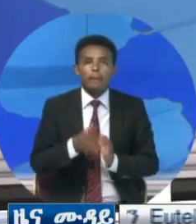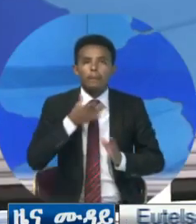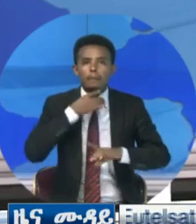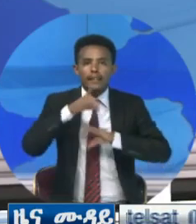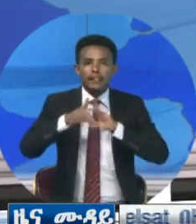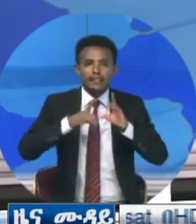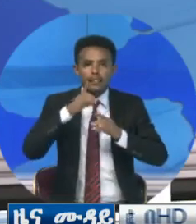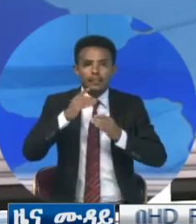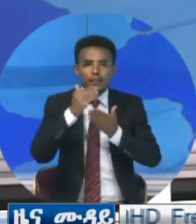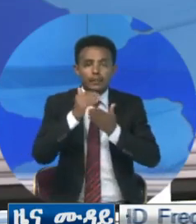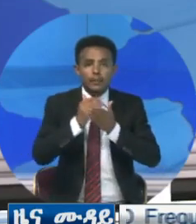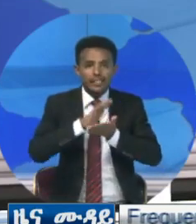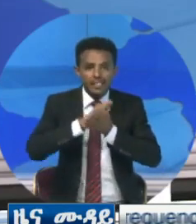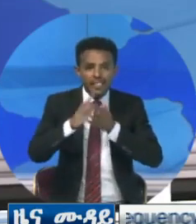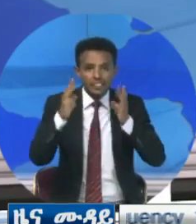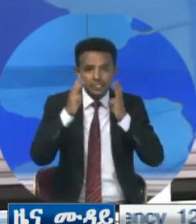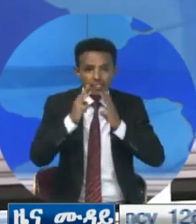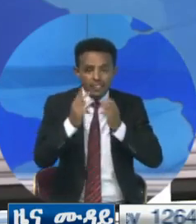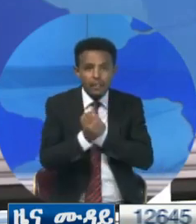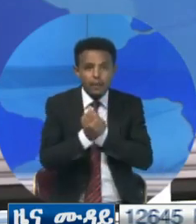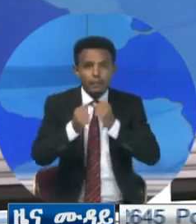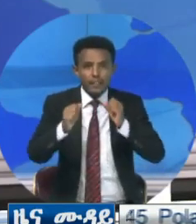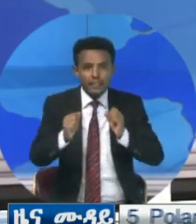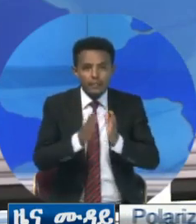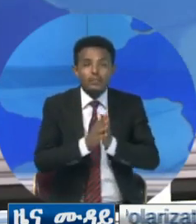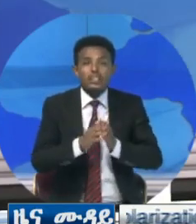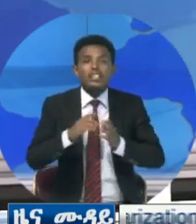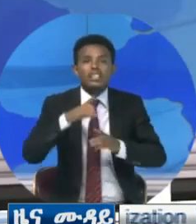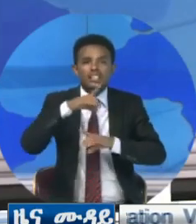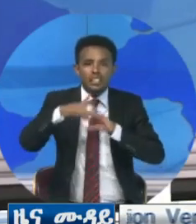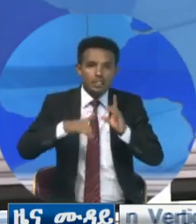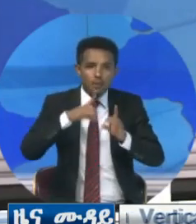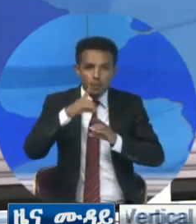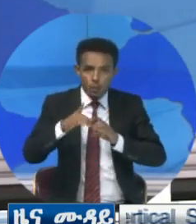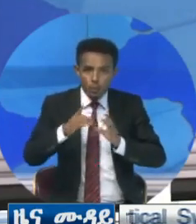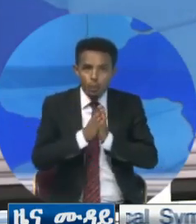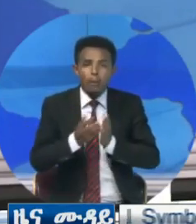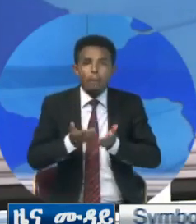በአማራ ክልል የትምህርት ጥራት ችግርን ለመቅረፍ የክልሉ ባለሀብቶች የዳስ